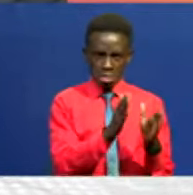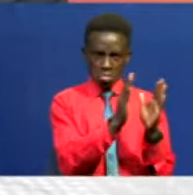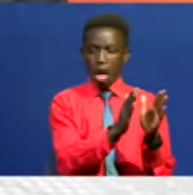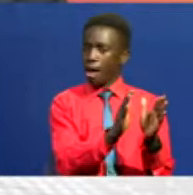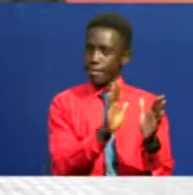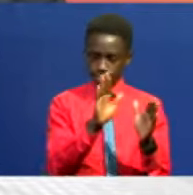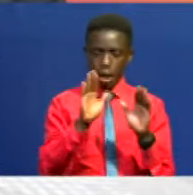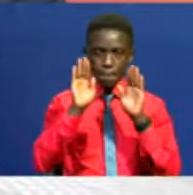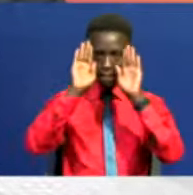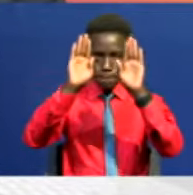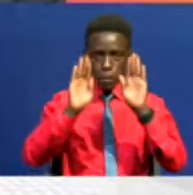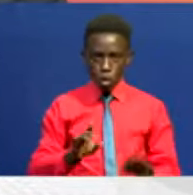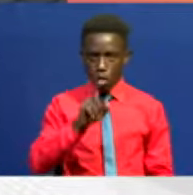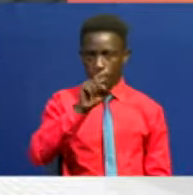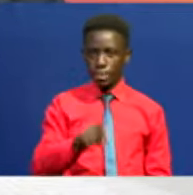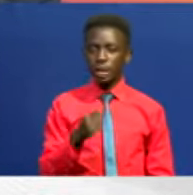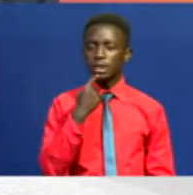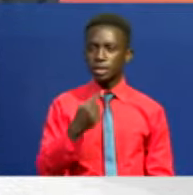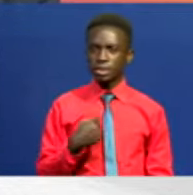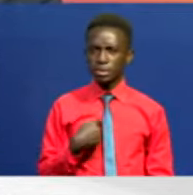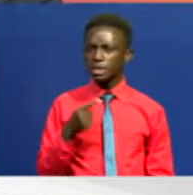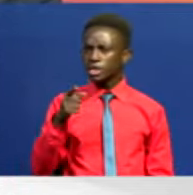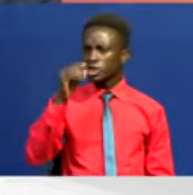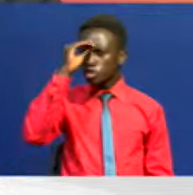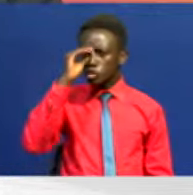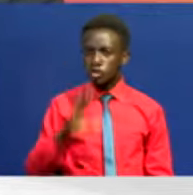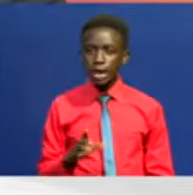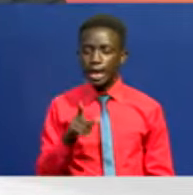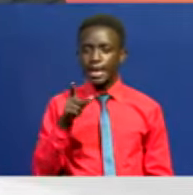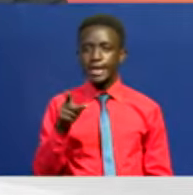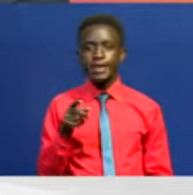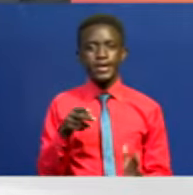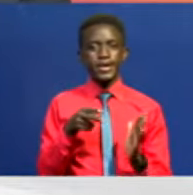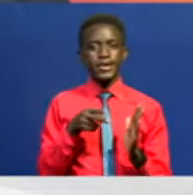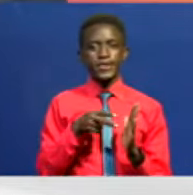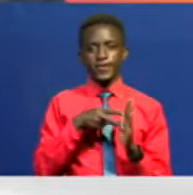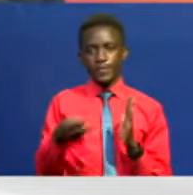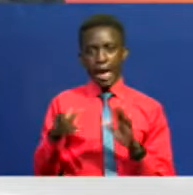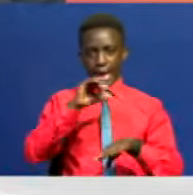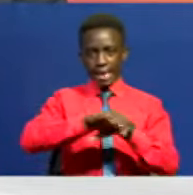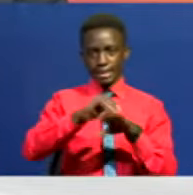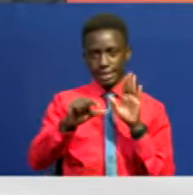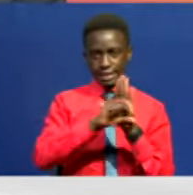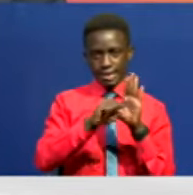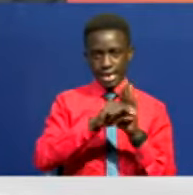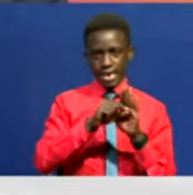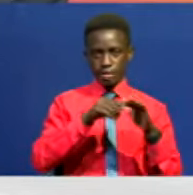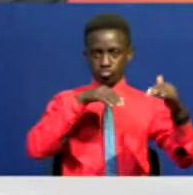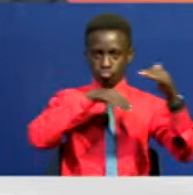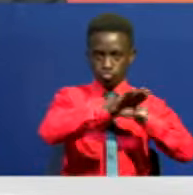wanafunzi ambao kwa njia moja hawakuweza kufanikiwa kuweza kuenda chuo kikuu, kwamba